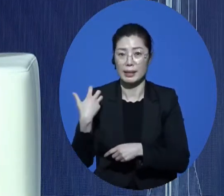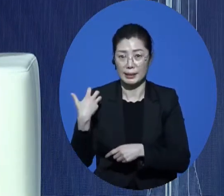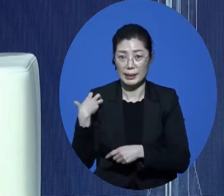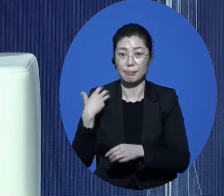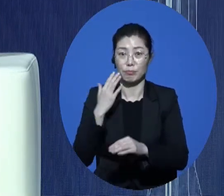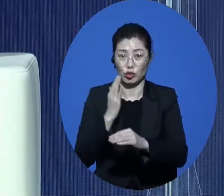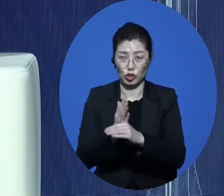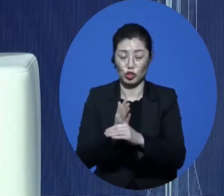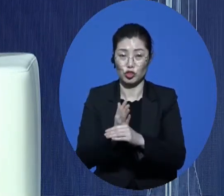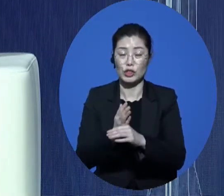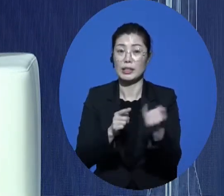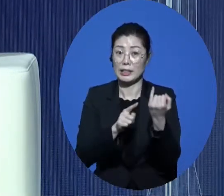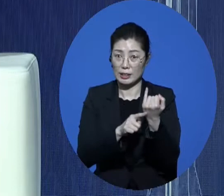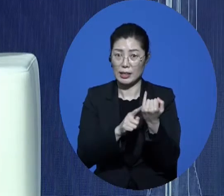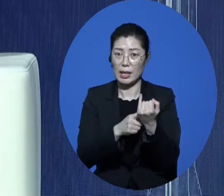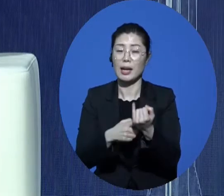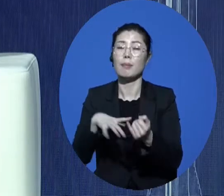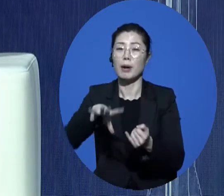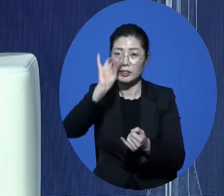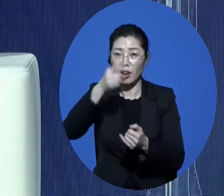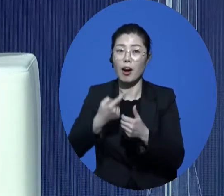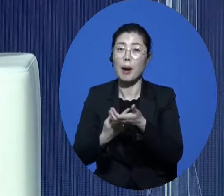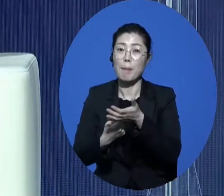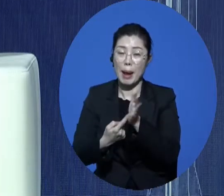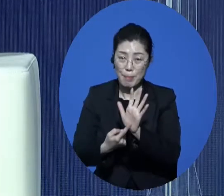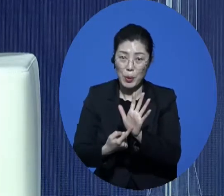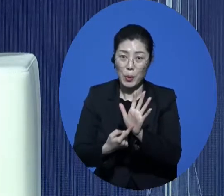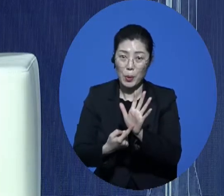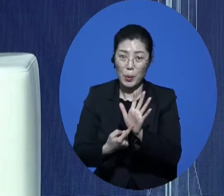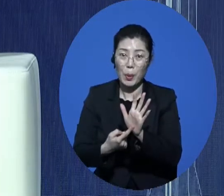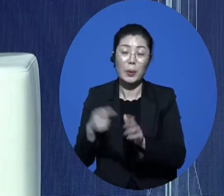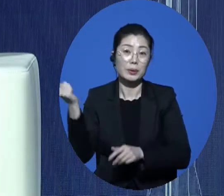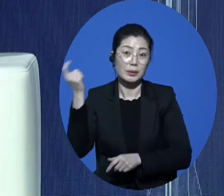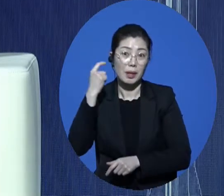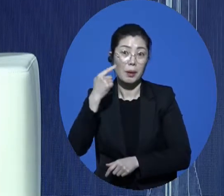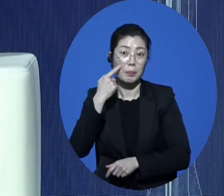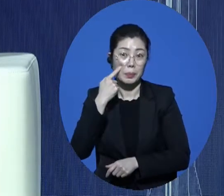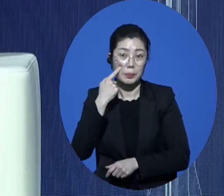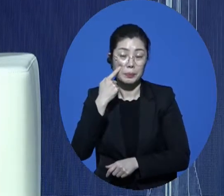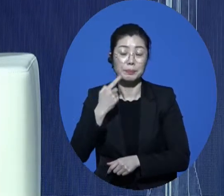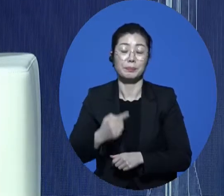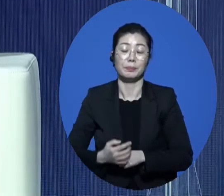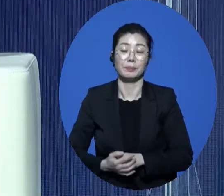밀로바노님의 발제를 제일 먼저 들어보겠는데